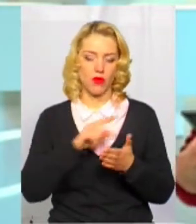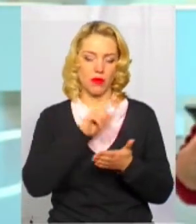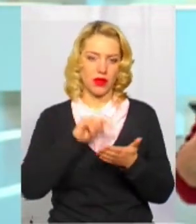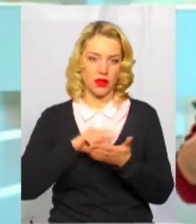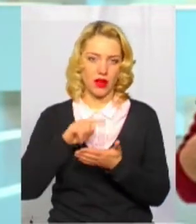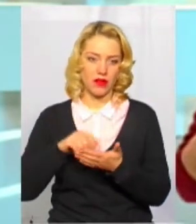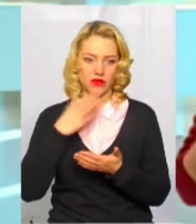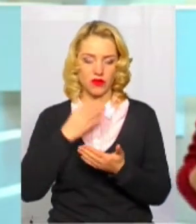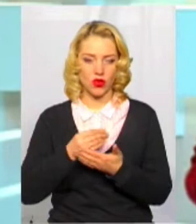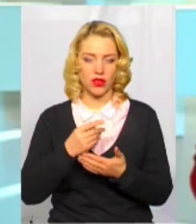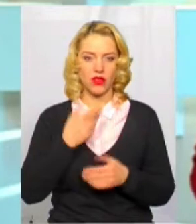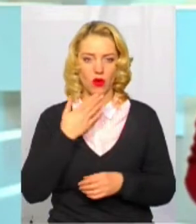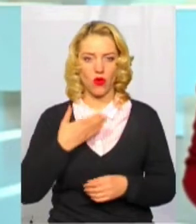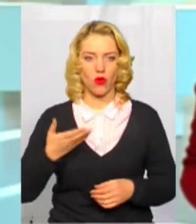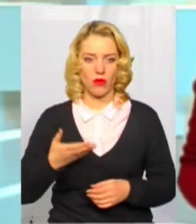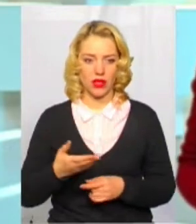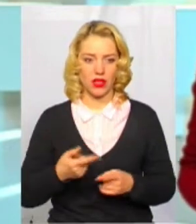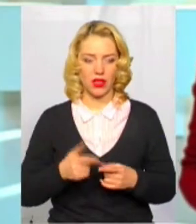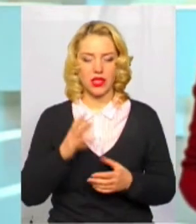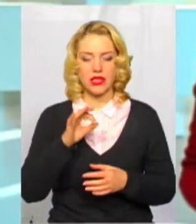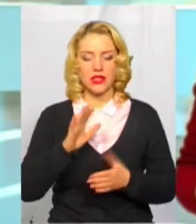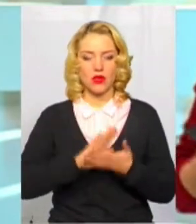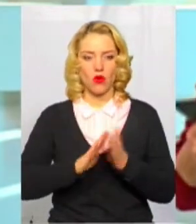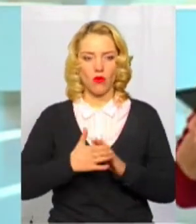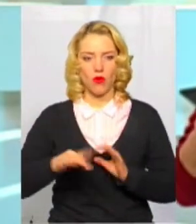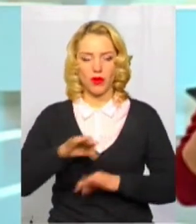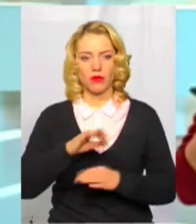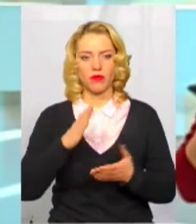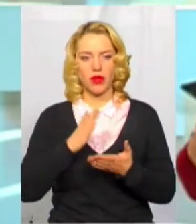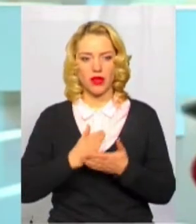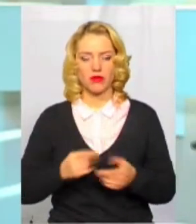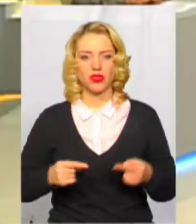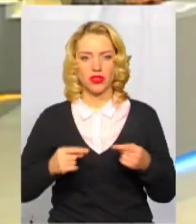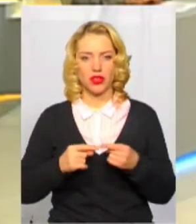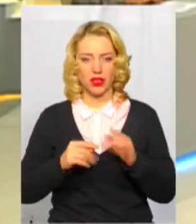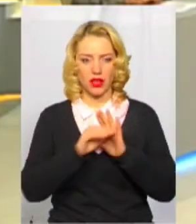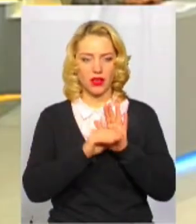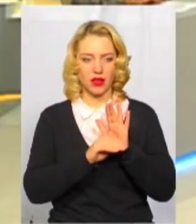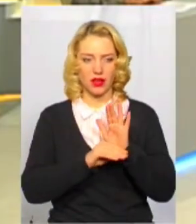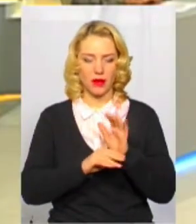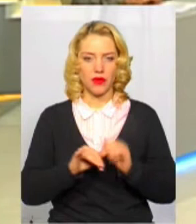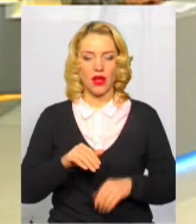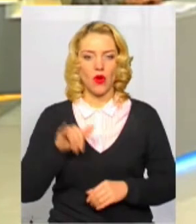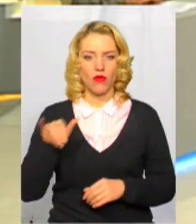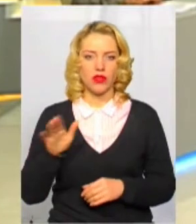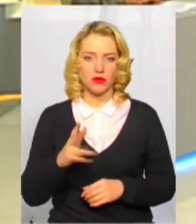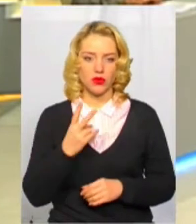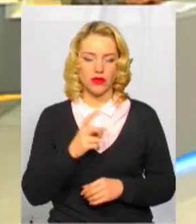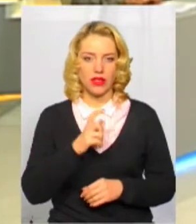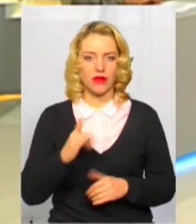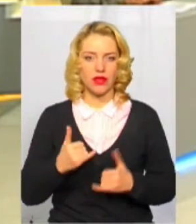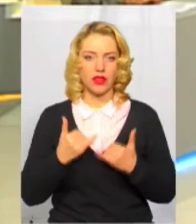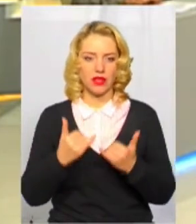у коментарях. За умовами проєкту маємо чіткий регламент і таймінг. Пані Світлано, по 2 хвилини у вас буде для відповідей на